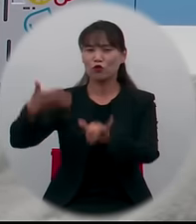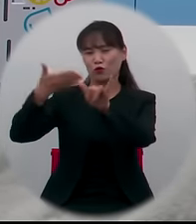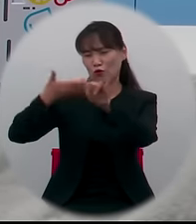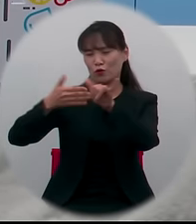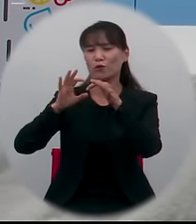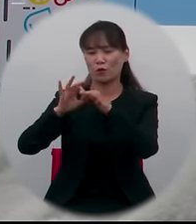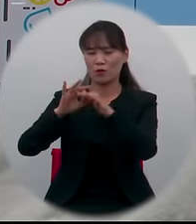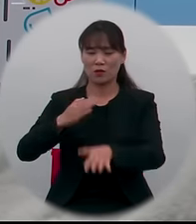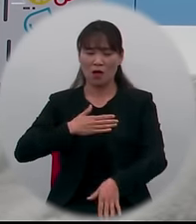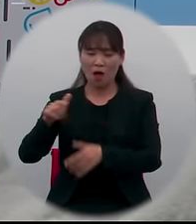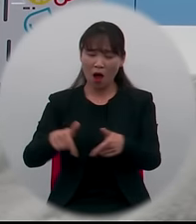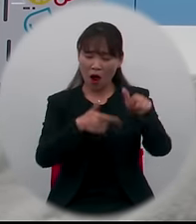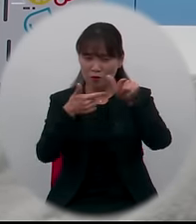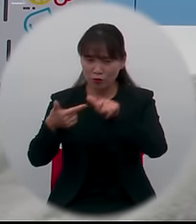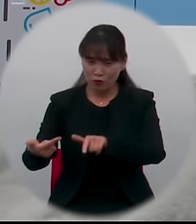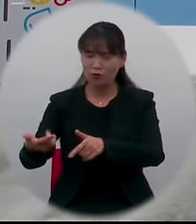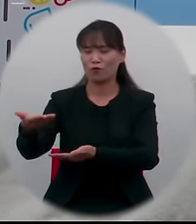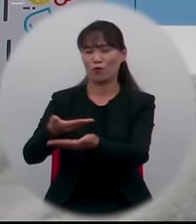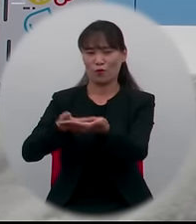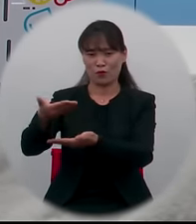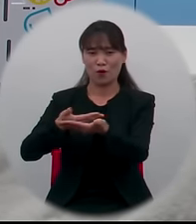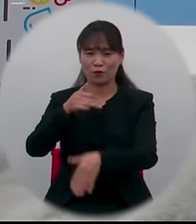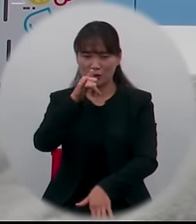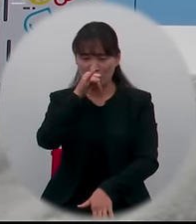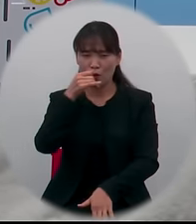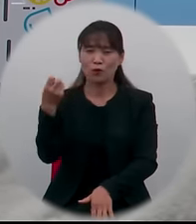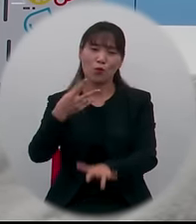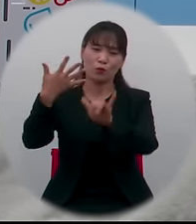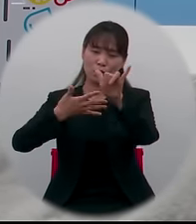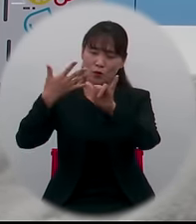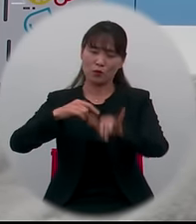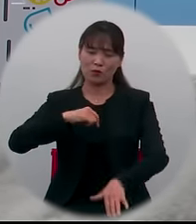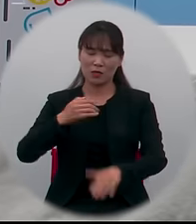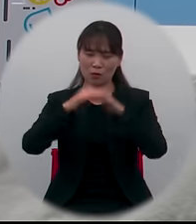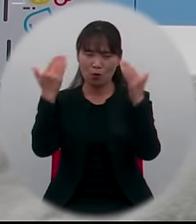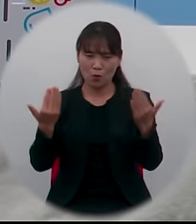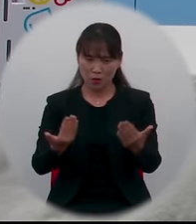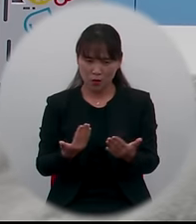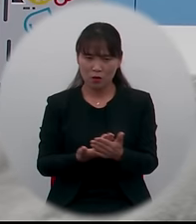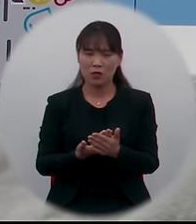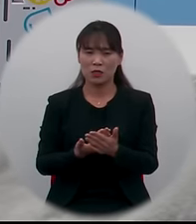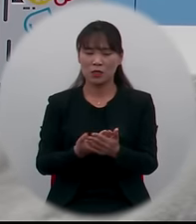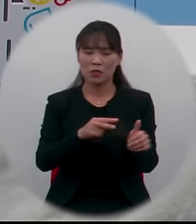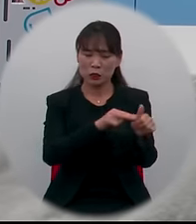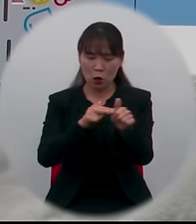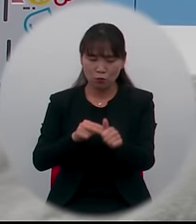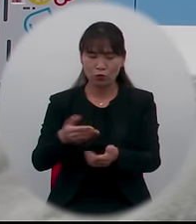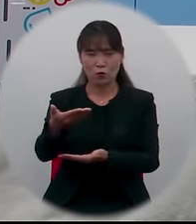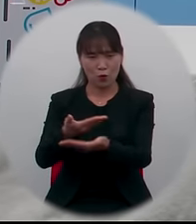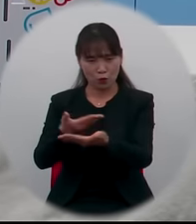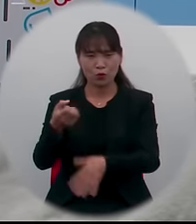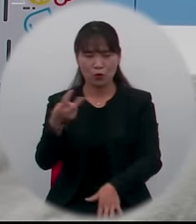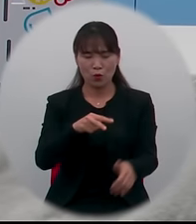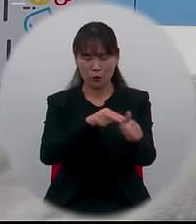브로그 유튜브를 통해서 자신의 일상을 적고 친구들하고 공유를 해요 그리고 유튜브로 자신의 모든 것들을